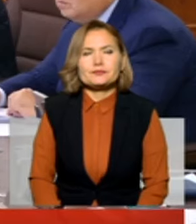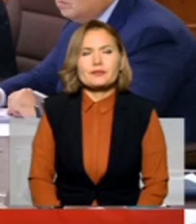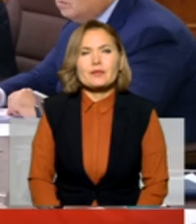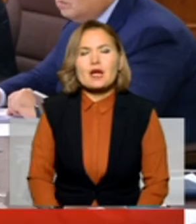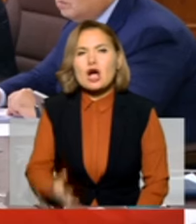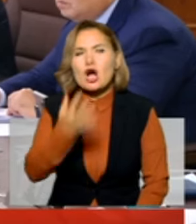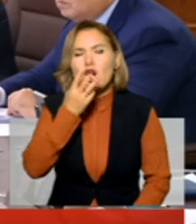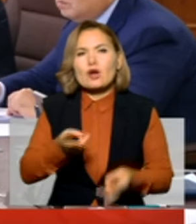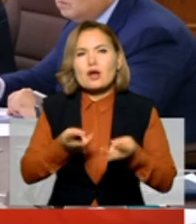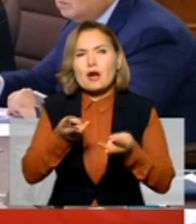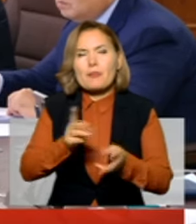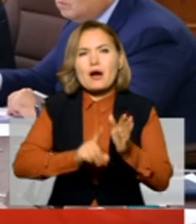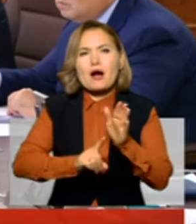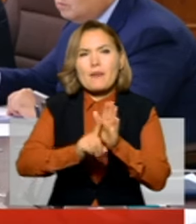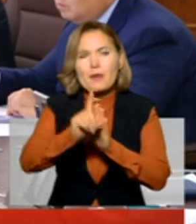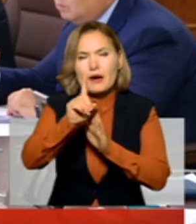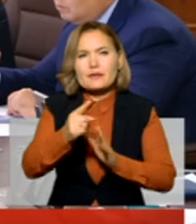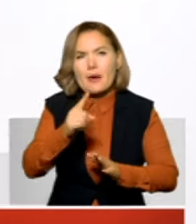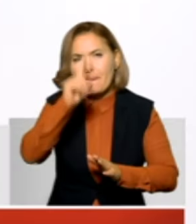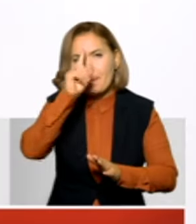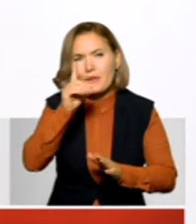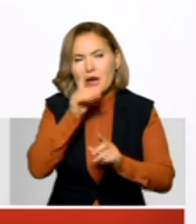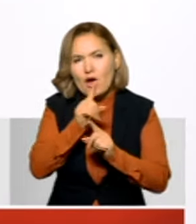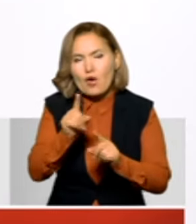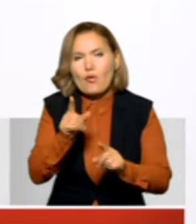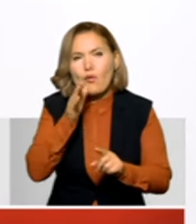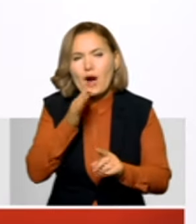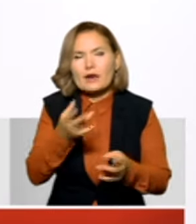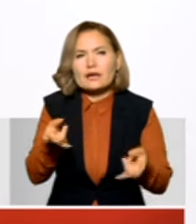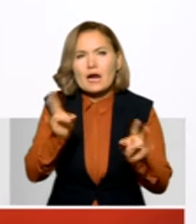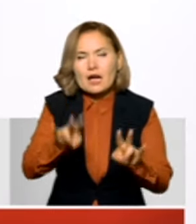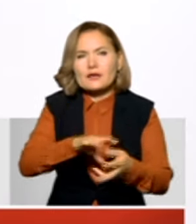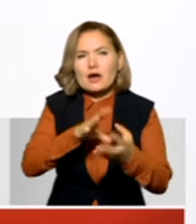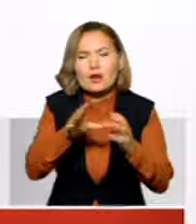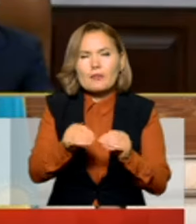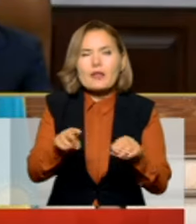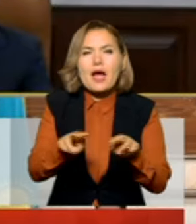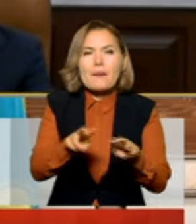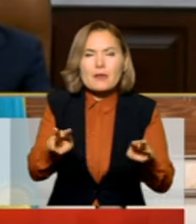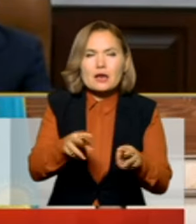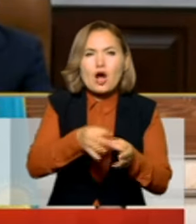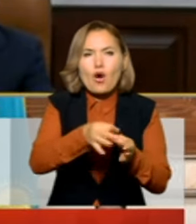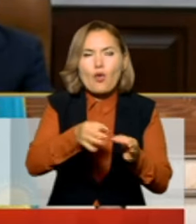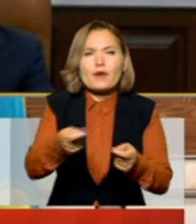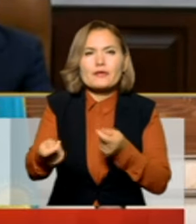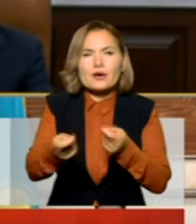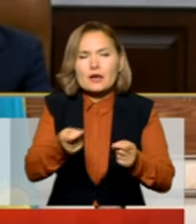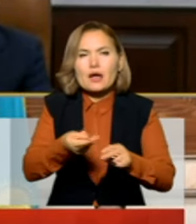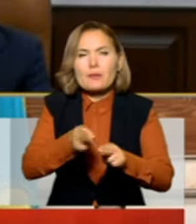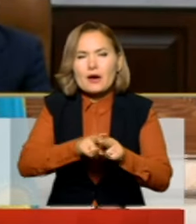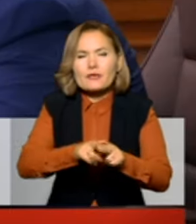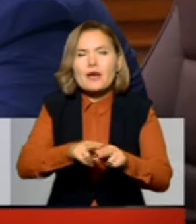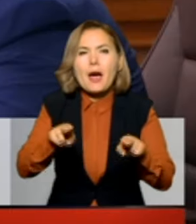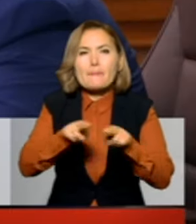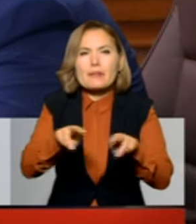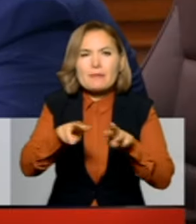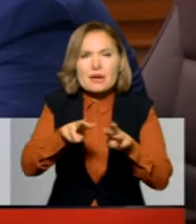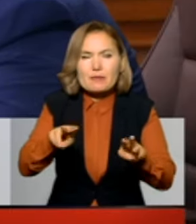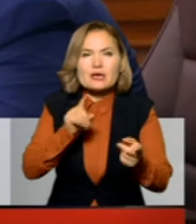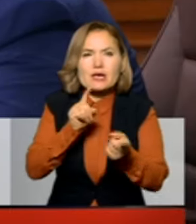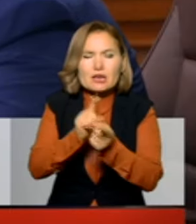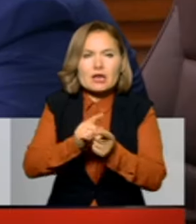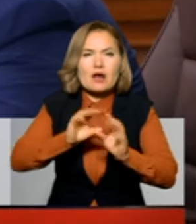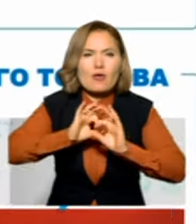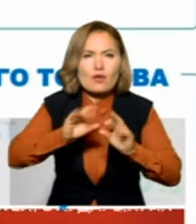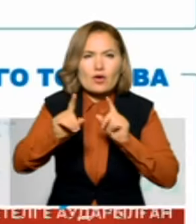Жылыту маусымының басталуына бір айдай уақыт қалды. Бүгін салаға жауапты министрлермен бір қатар облыс әкімдері үкімет басшысына дайындық барысы